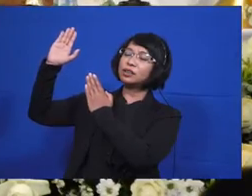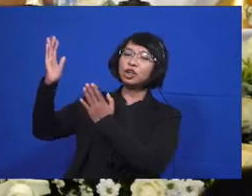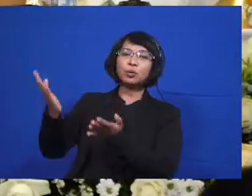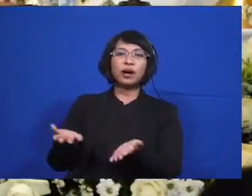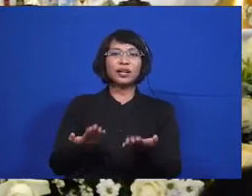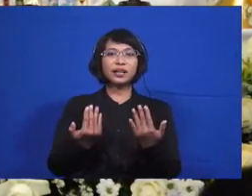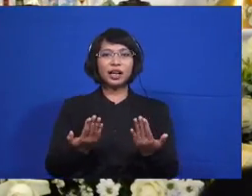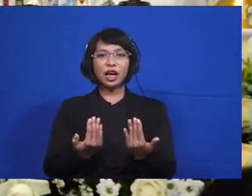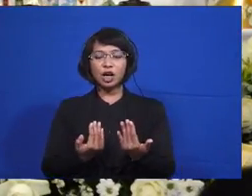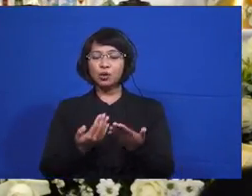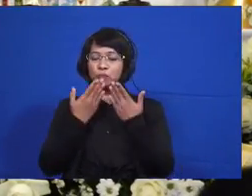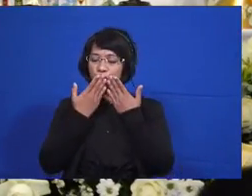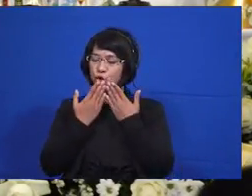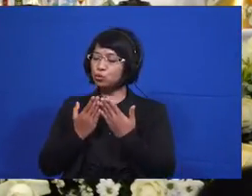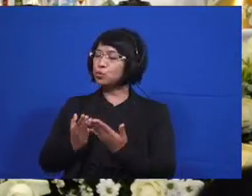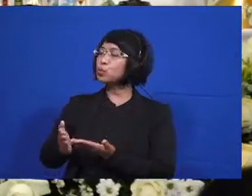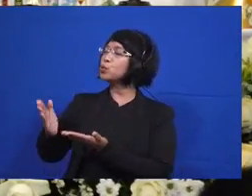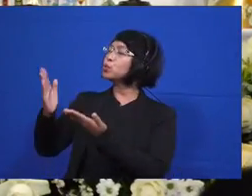marilah